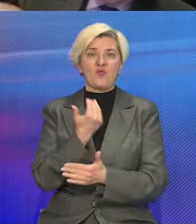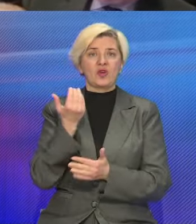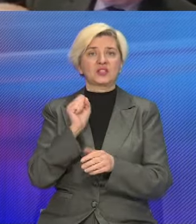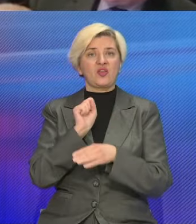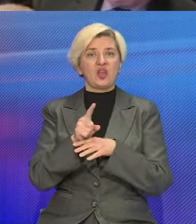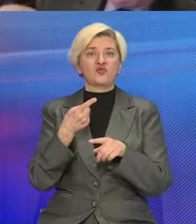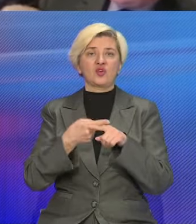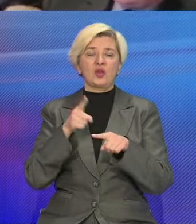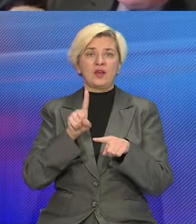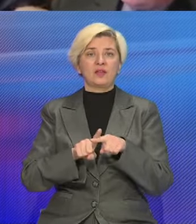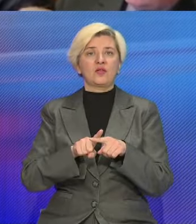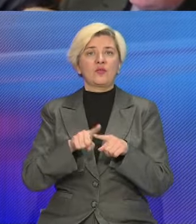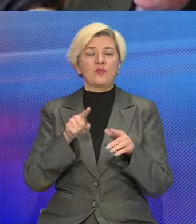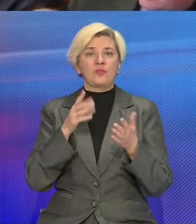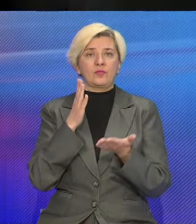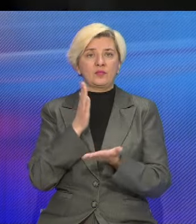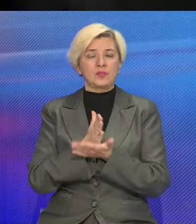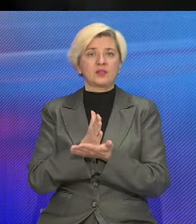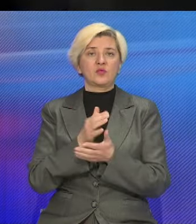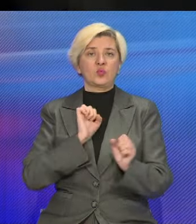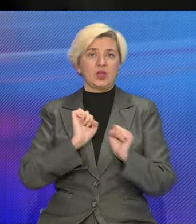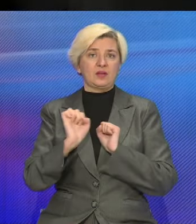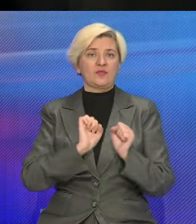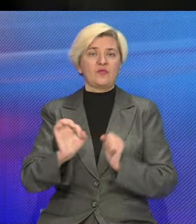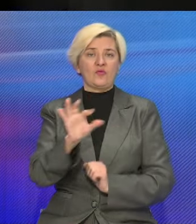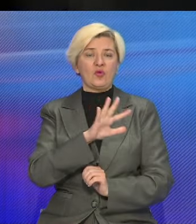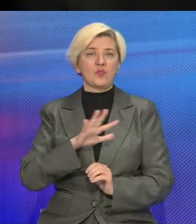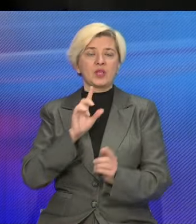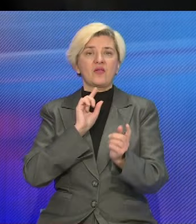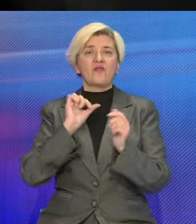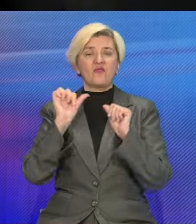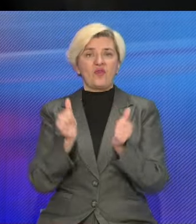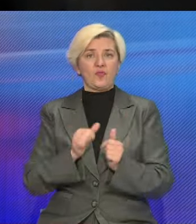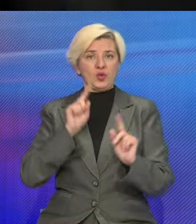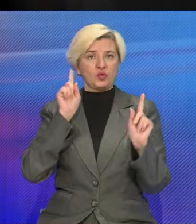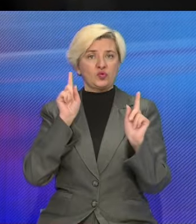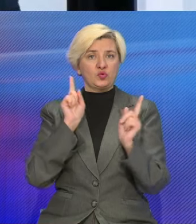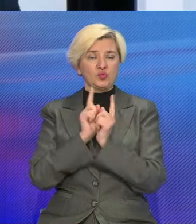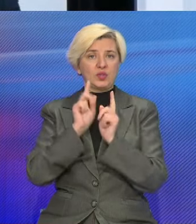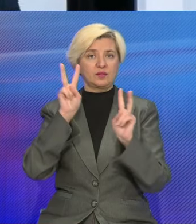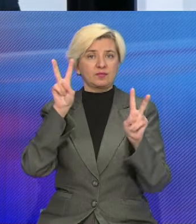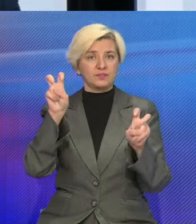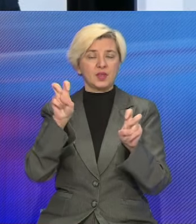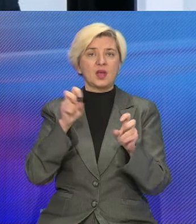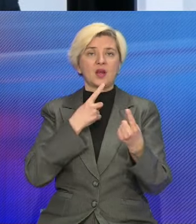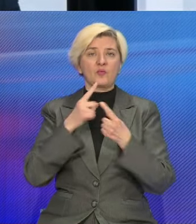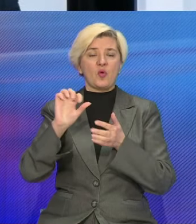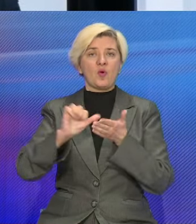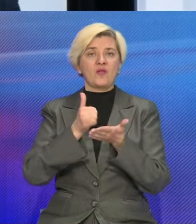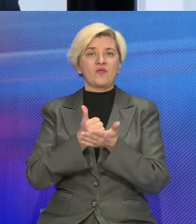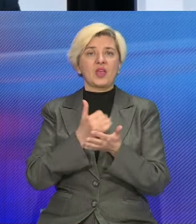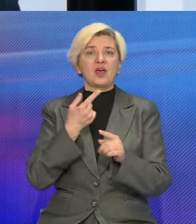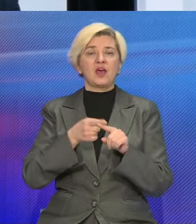керівництва в області. Формат зустріч, яке проводяться під назвою «Размова об головним», – неформальна гутерка, у якої єсть місце